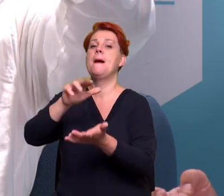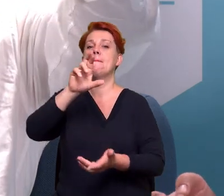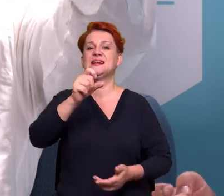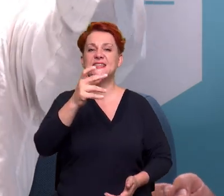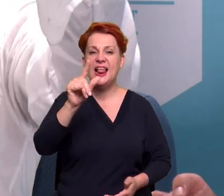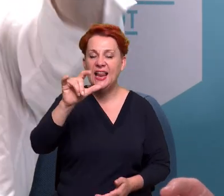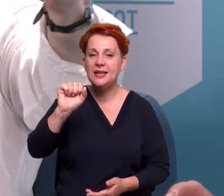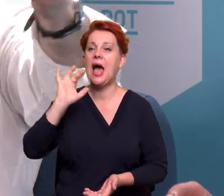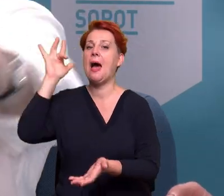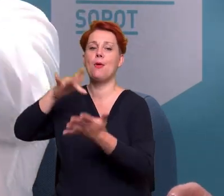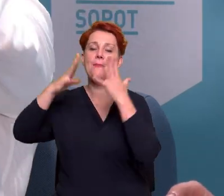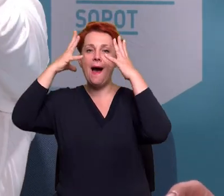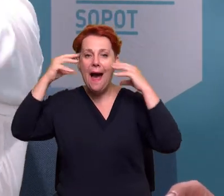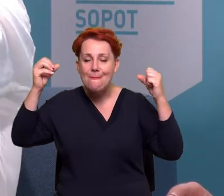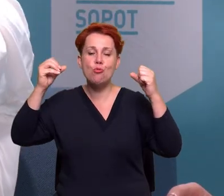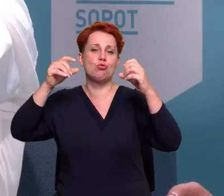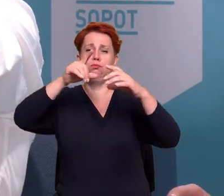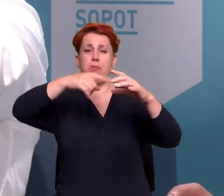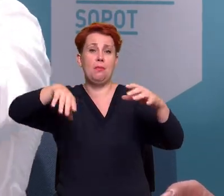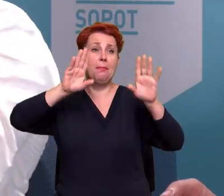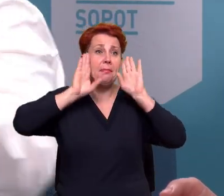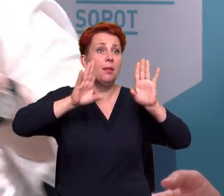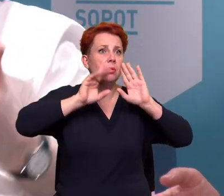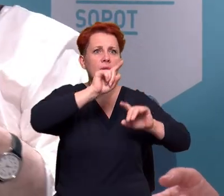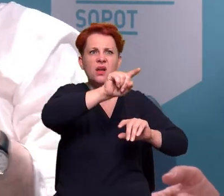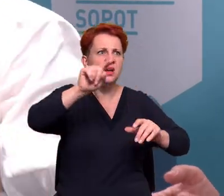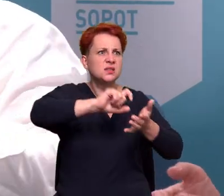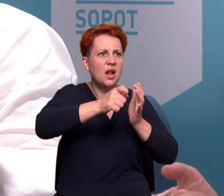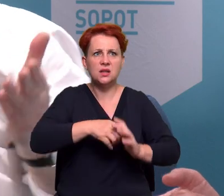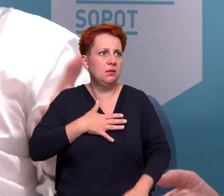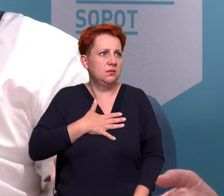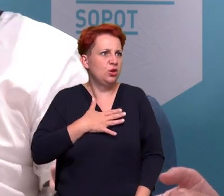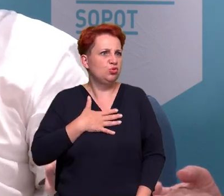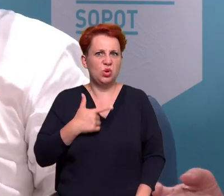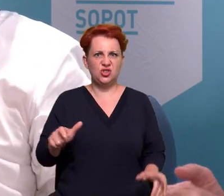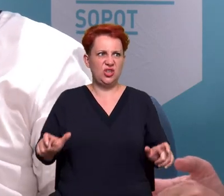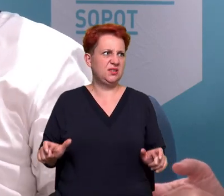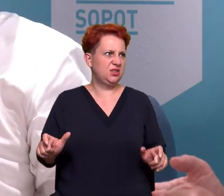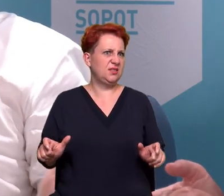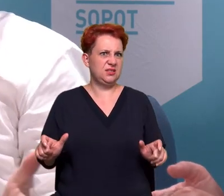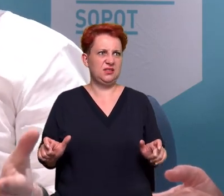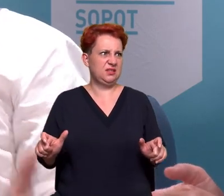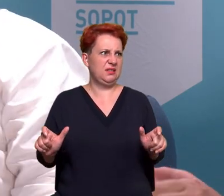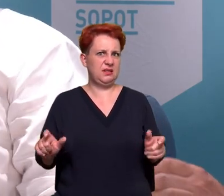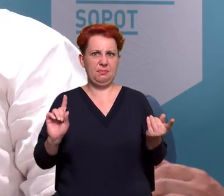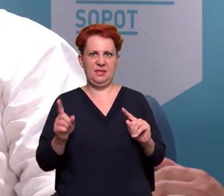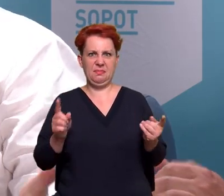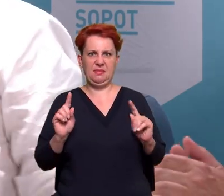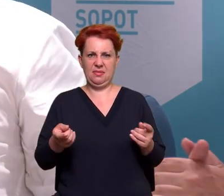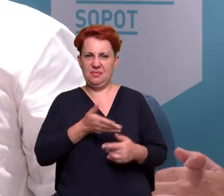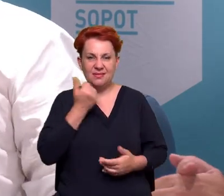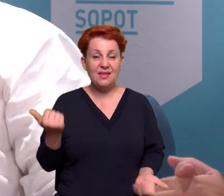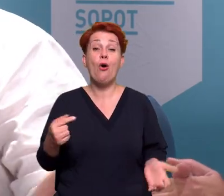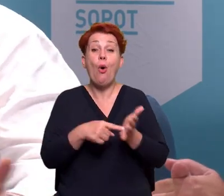a potem jestem w Hamburgu i jestem w takiej samej dokładnie sali, to ja mam wrażenie, że ja się w ogóle nie ruszyłem z miejsca. No przecież o to chodzi, o